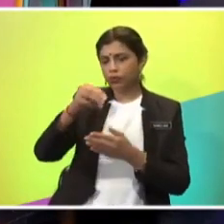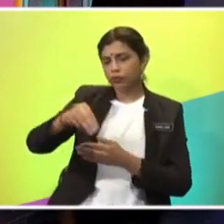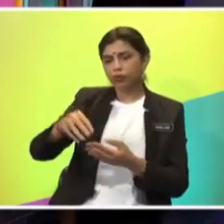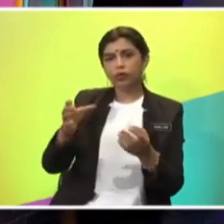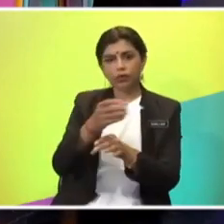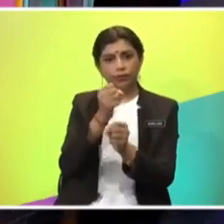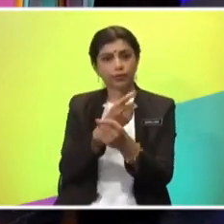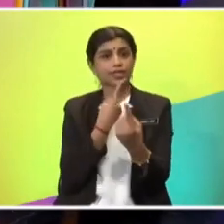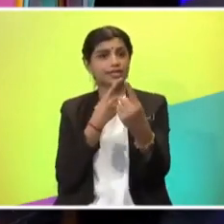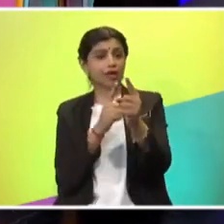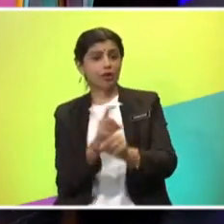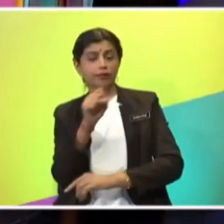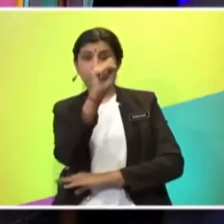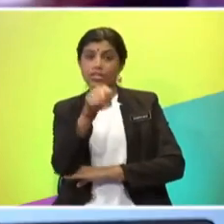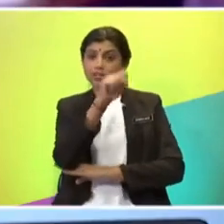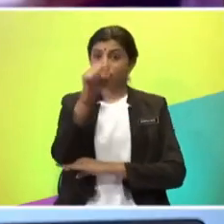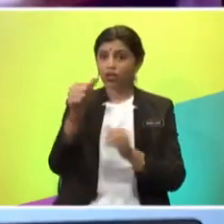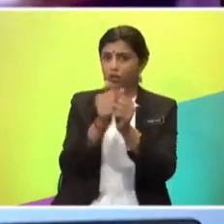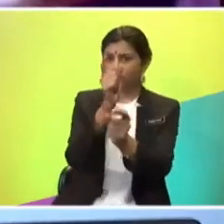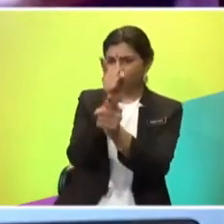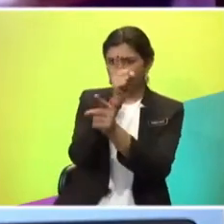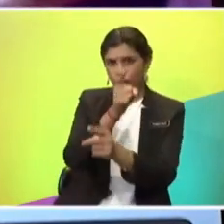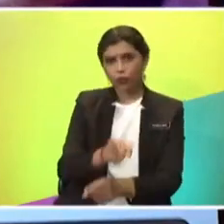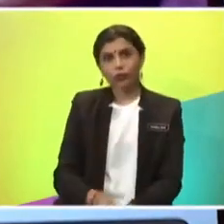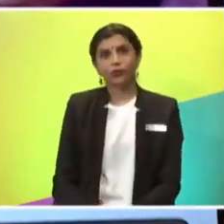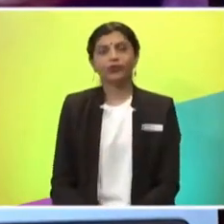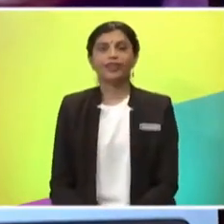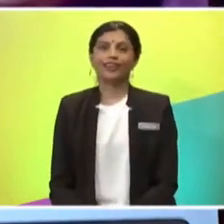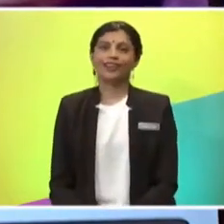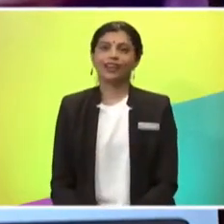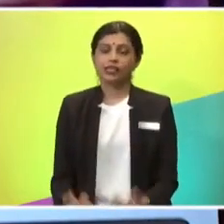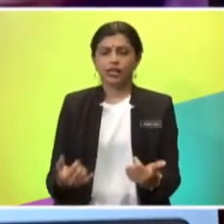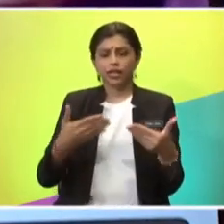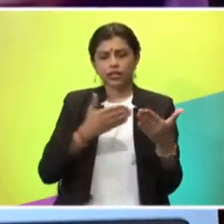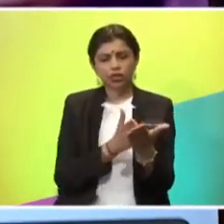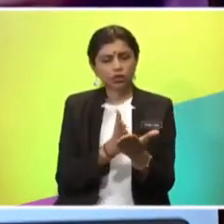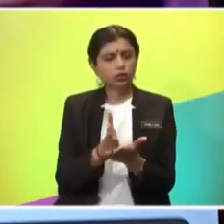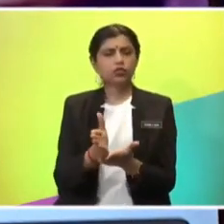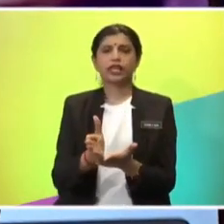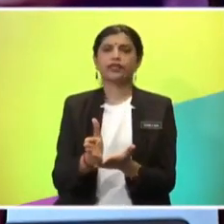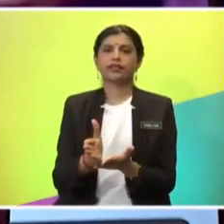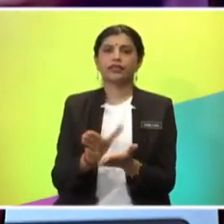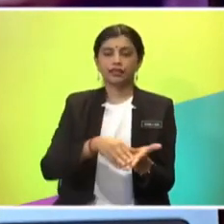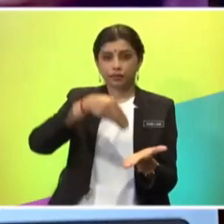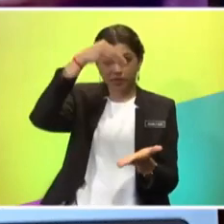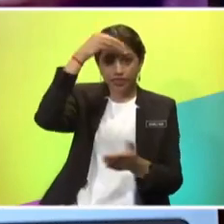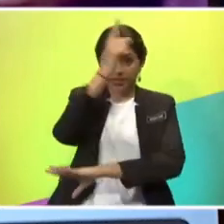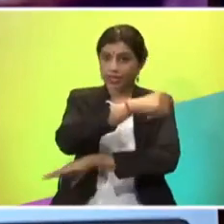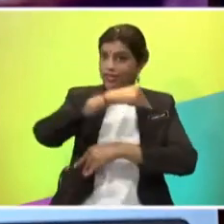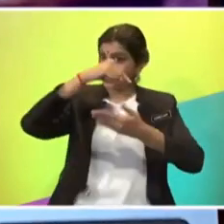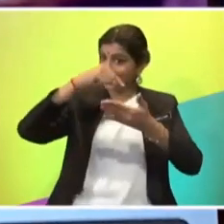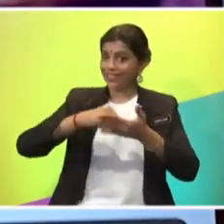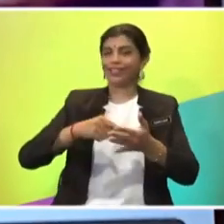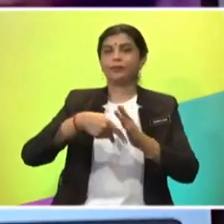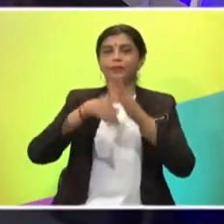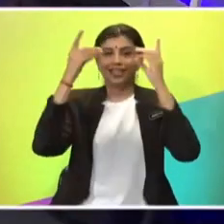jawab soalan-soalan dengan tepat dua orang tadi. Baik, mungkin kita nak teruskan penerokaan kita pagi ni cikgu dalam mata pelajaran pendidikan khas